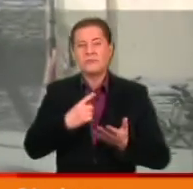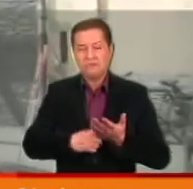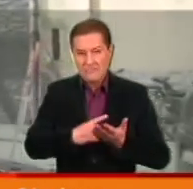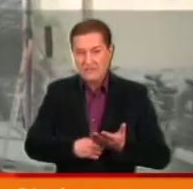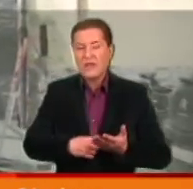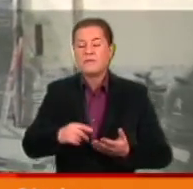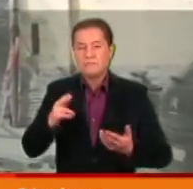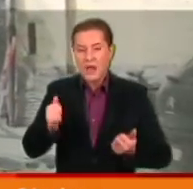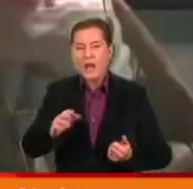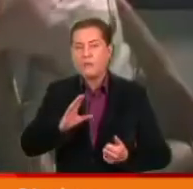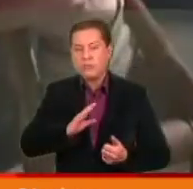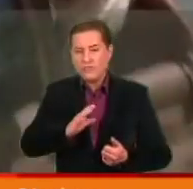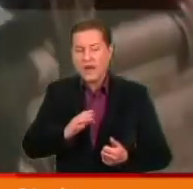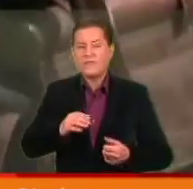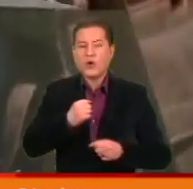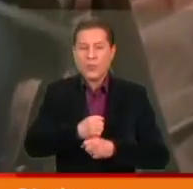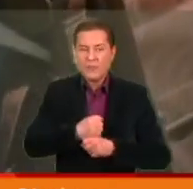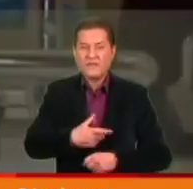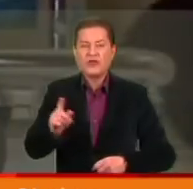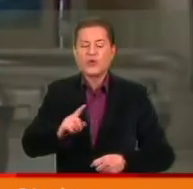справді вбивав та, мовляв, робив це, аби